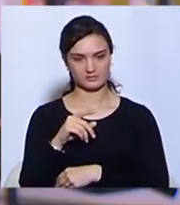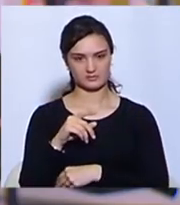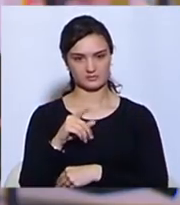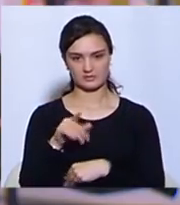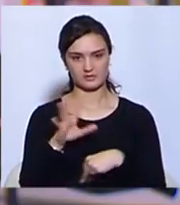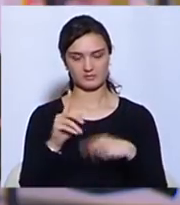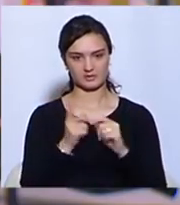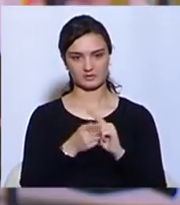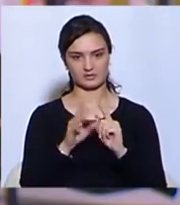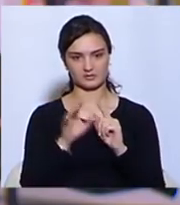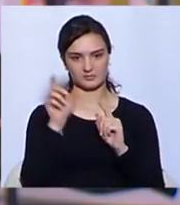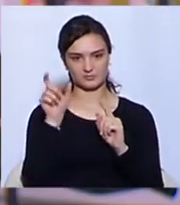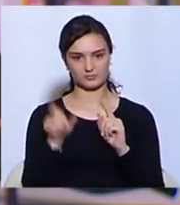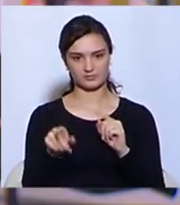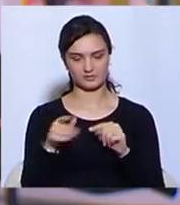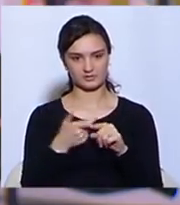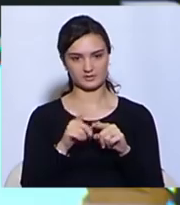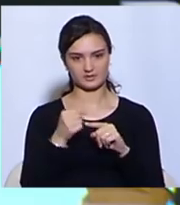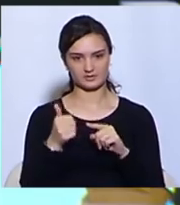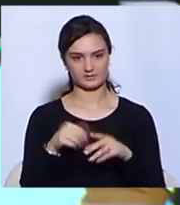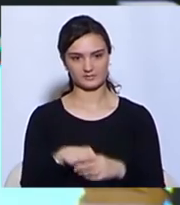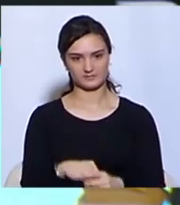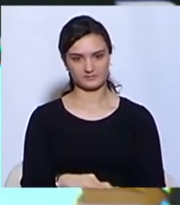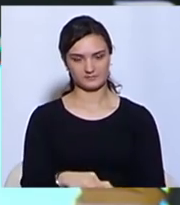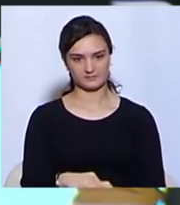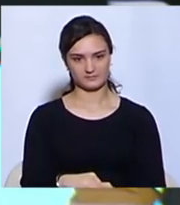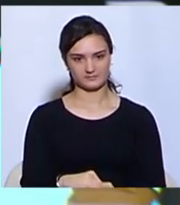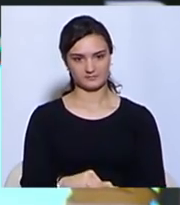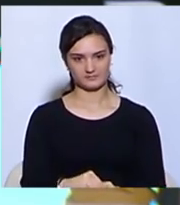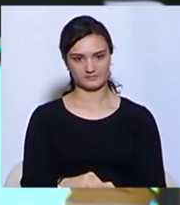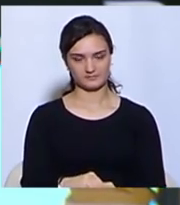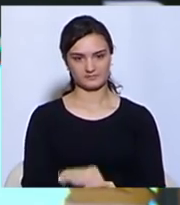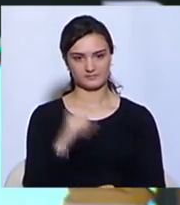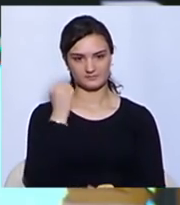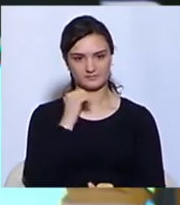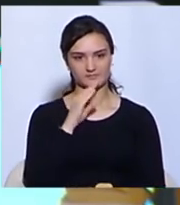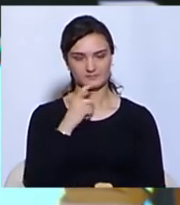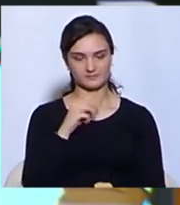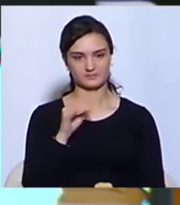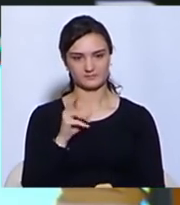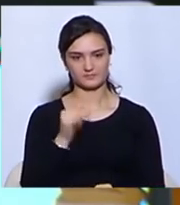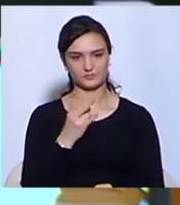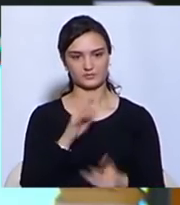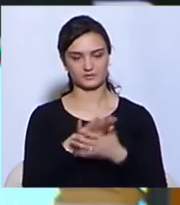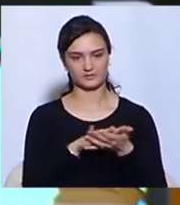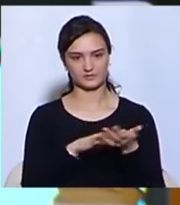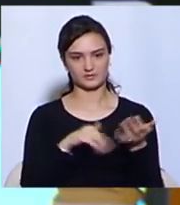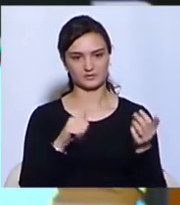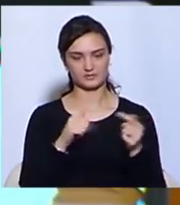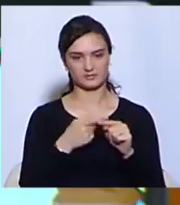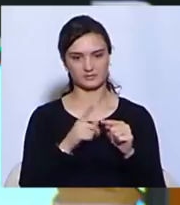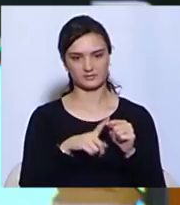არ გეცვლებათ და მულაჟიც მშვენიერია, ასე არისო. მადლობა ქალბატონ მაკა, მაგრამ უნდა გავაგრძელოთ